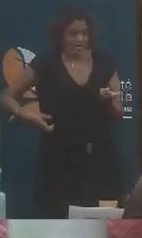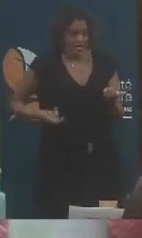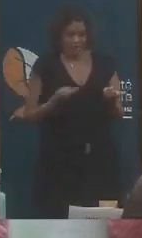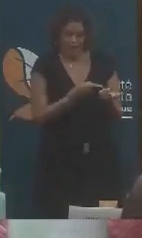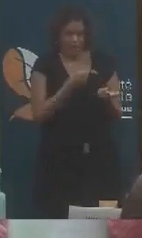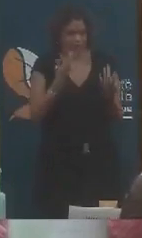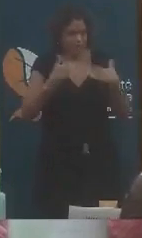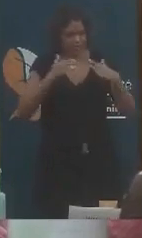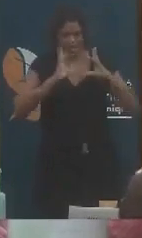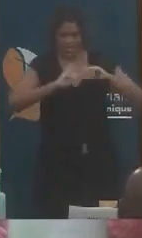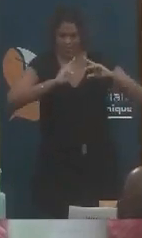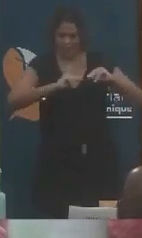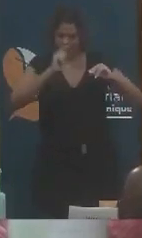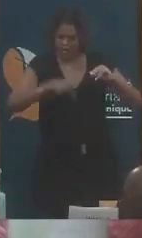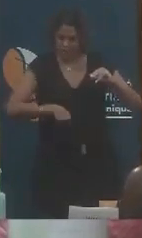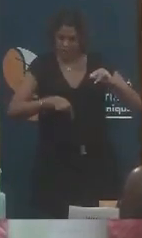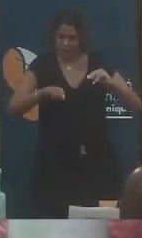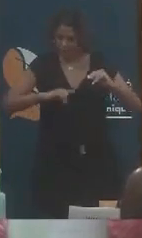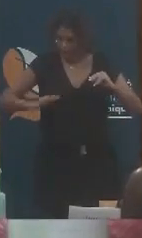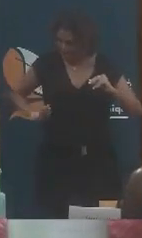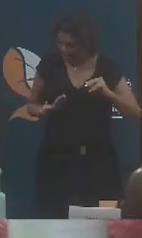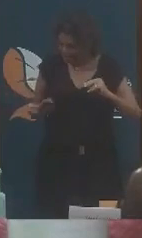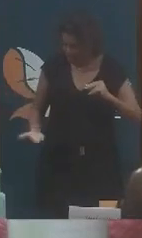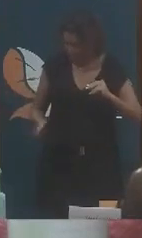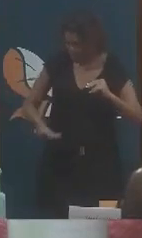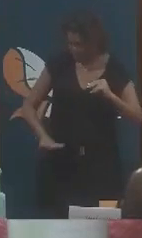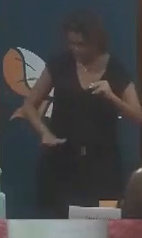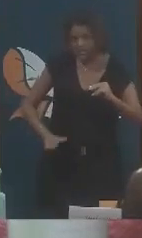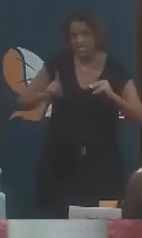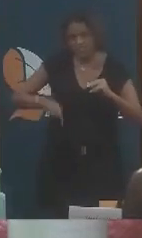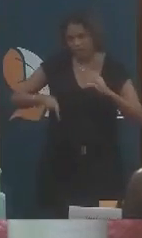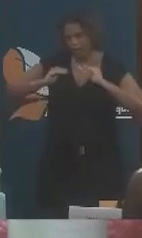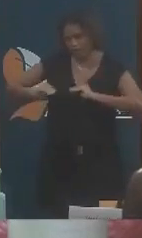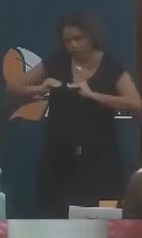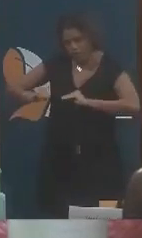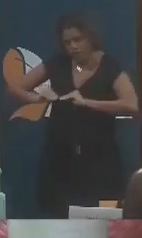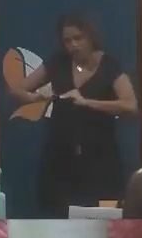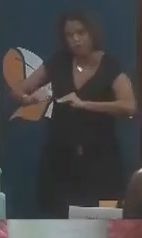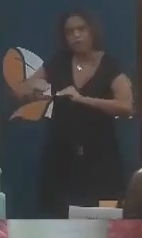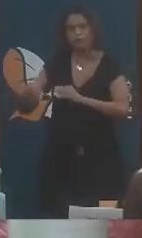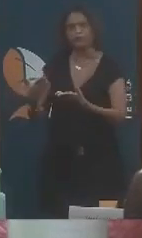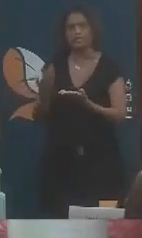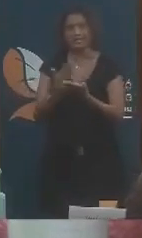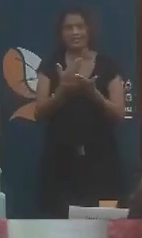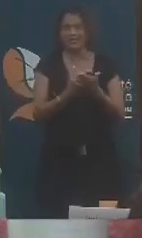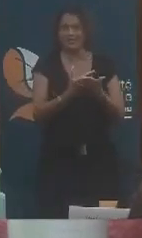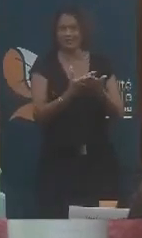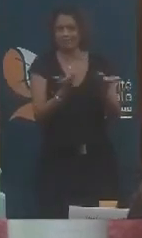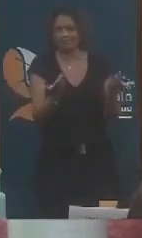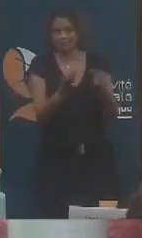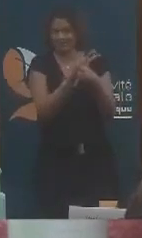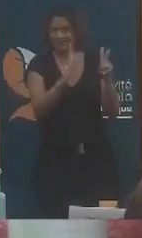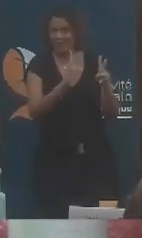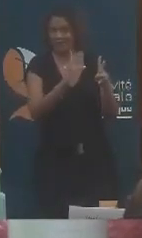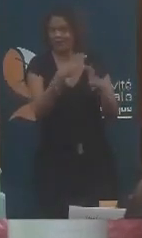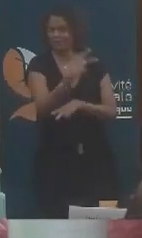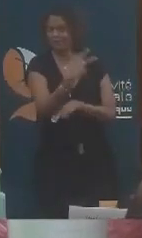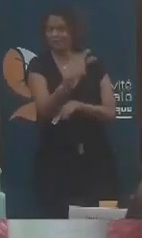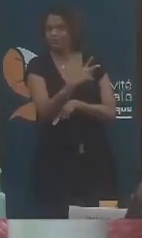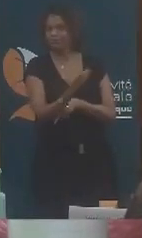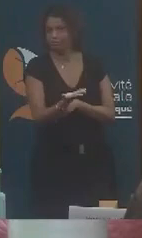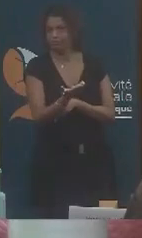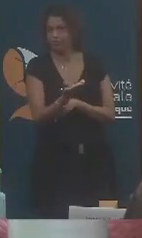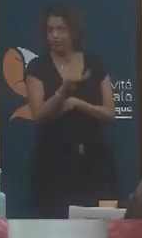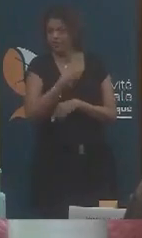créole dès la maternelle, les primaires, etc. Or, justement, c'est le champ d'intervention des communes. Les maires sont